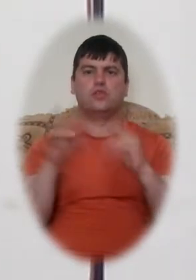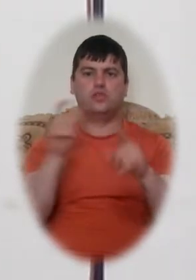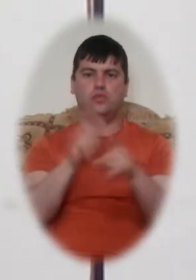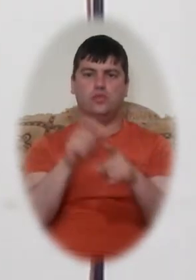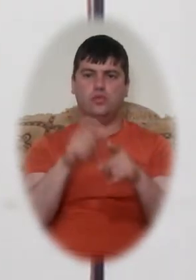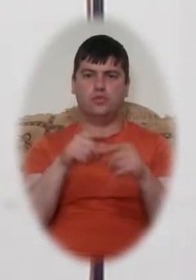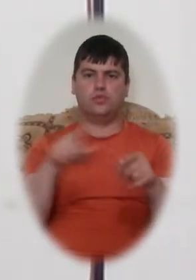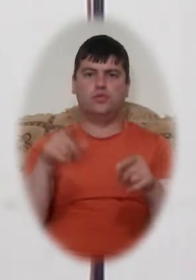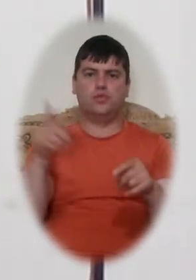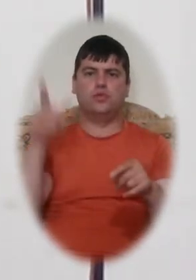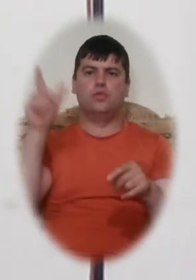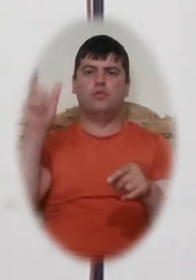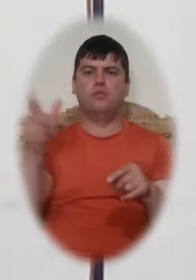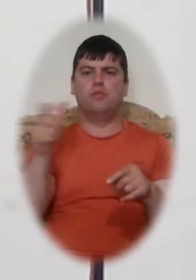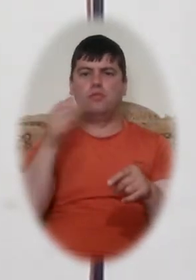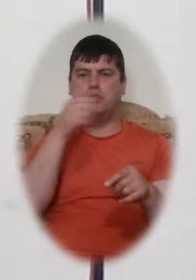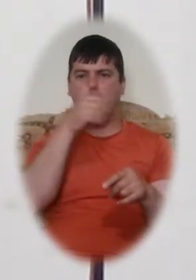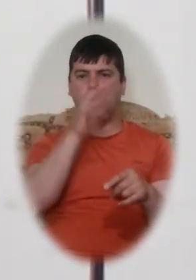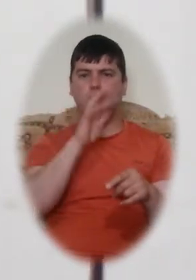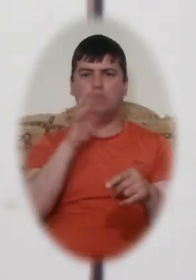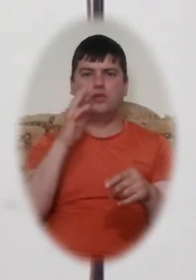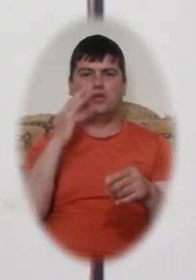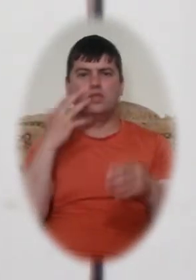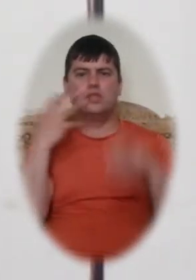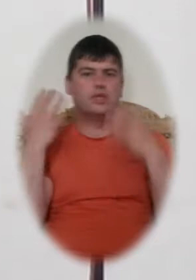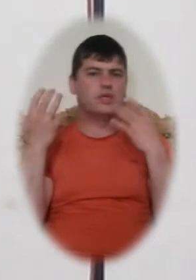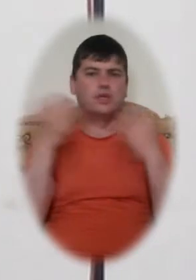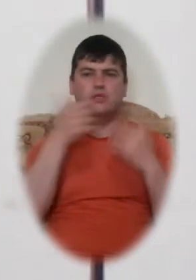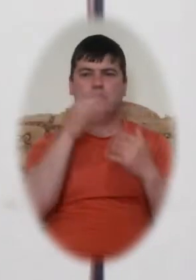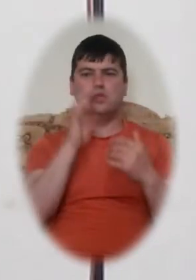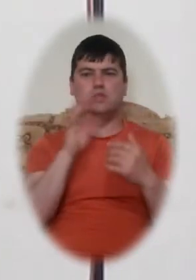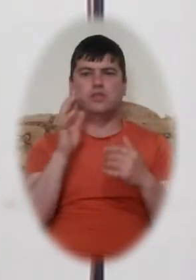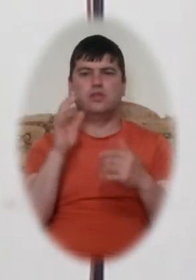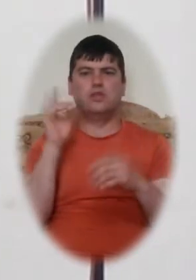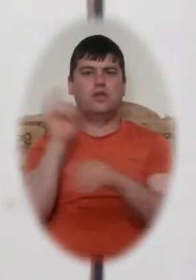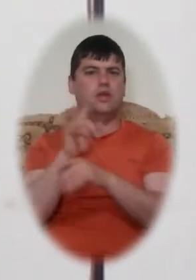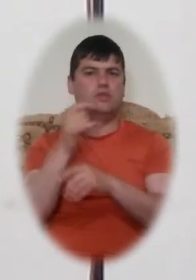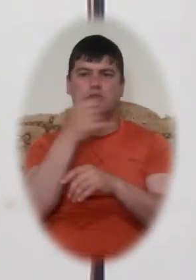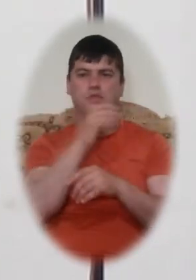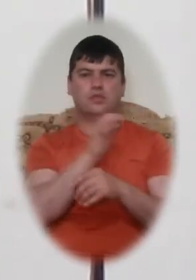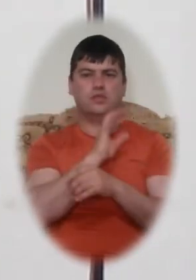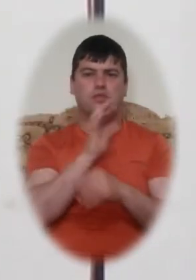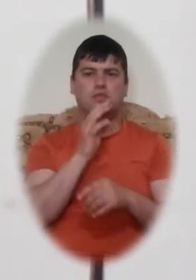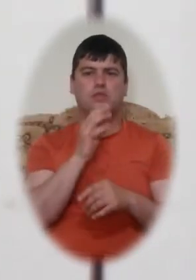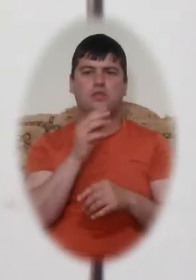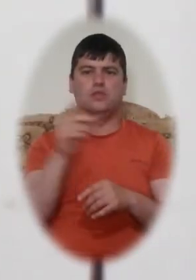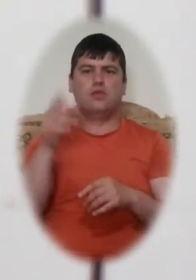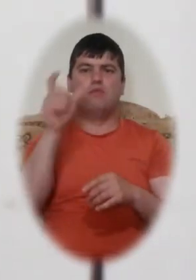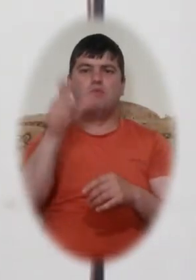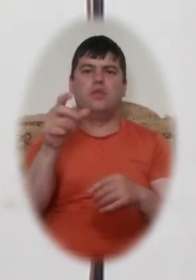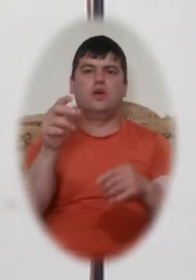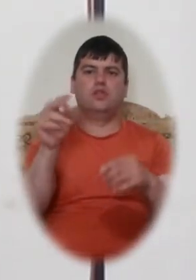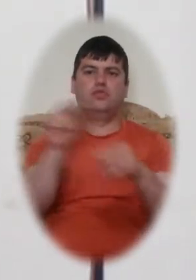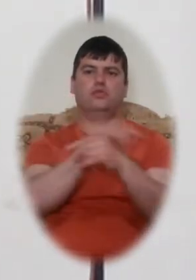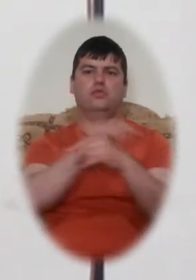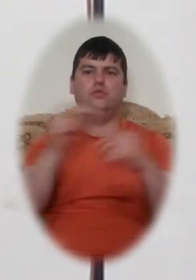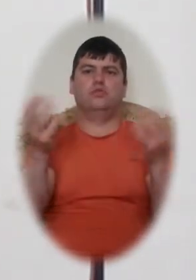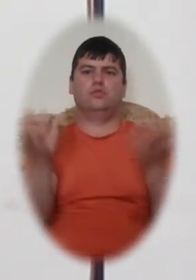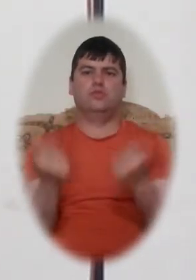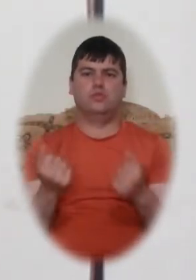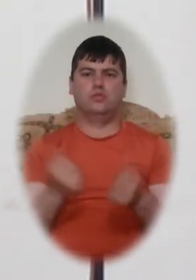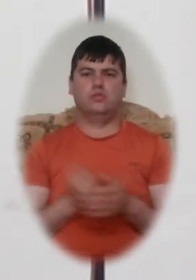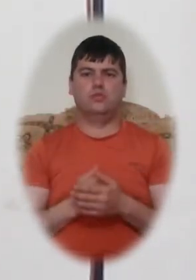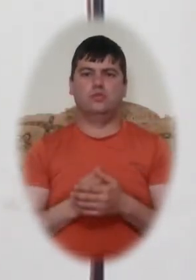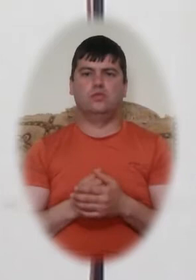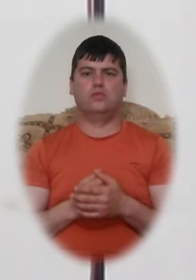խոստ ես կարզեմ, այդ է մարդիկ չեն կարոգ գայթակվու այ հակարակը մարդիկ շիվությու է նստանը, պանտիրոչը,